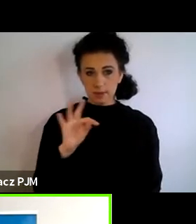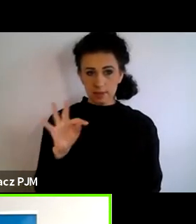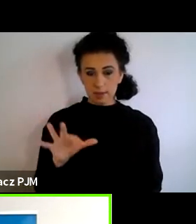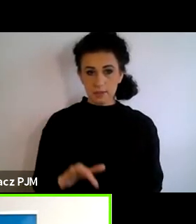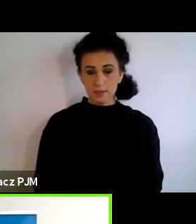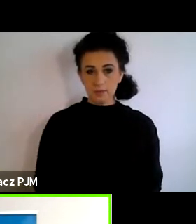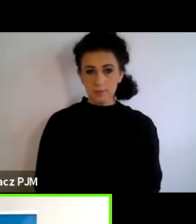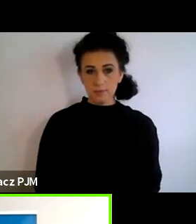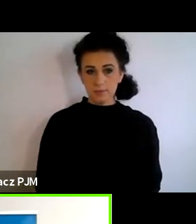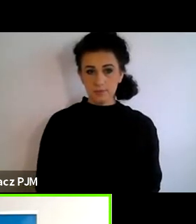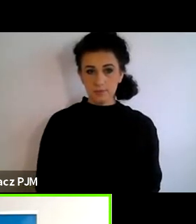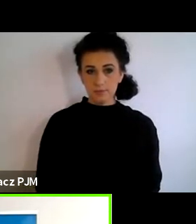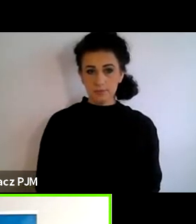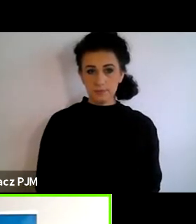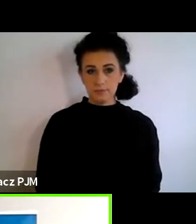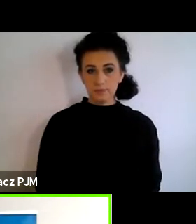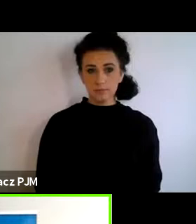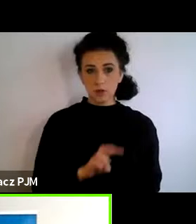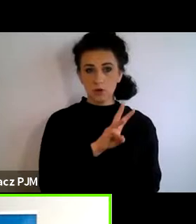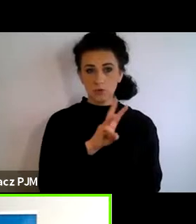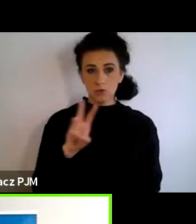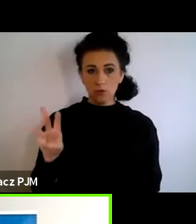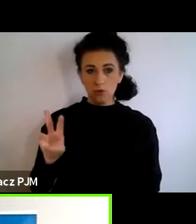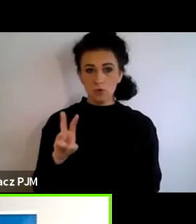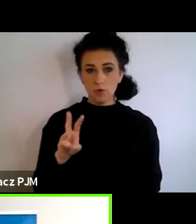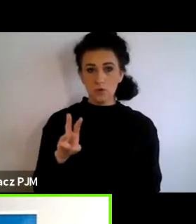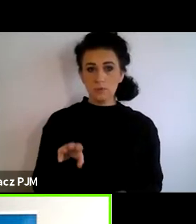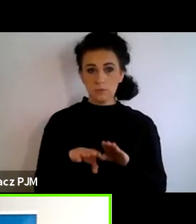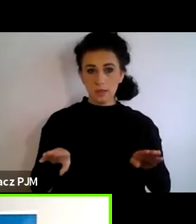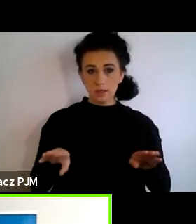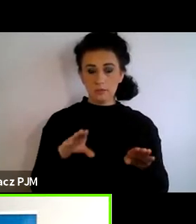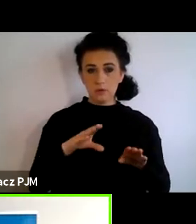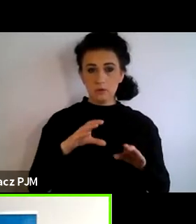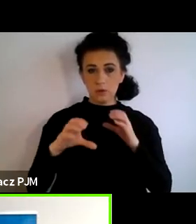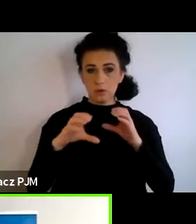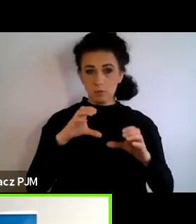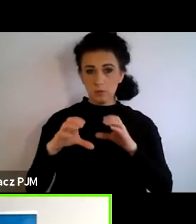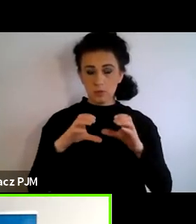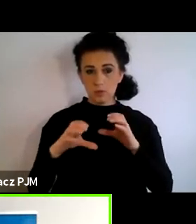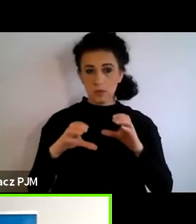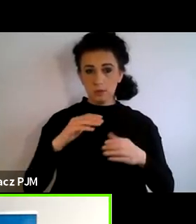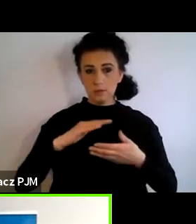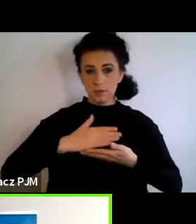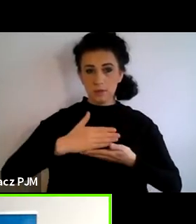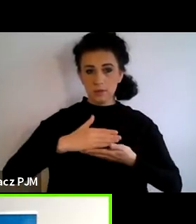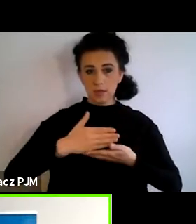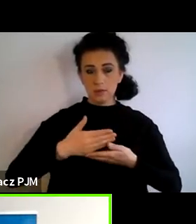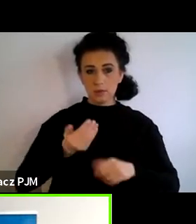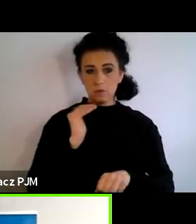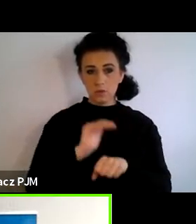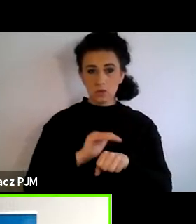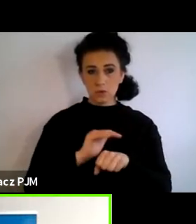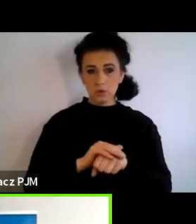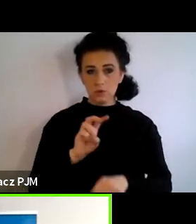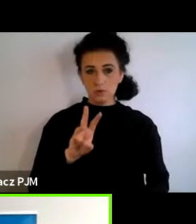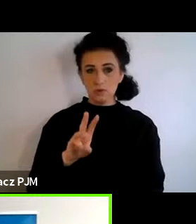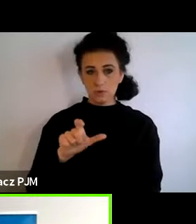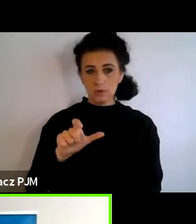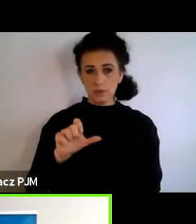Proszę o informację, które platformy do komunikacji zdalnej są zgodne ze standardami WCAG. I to jest ten kij w